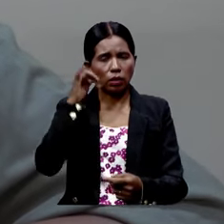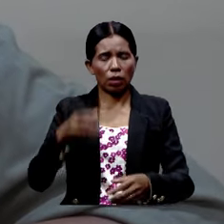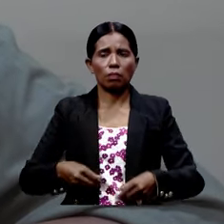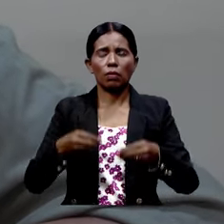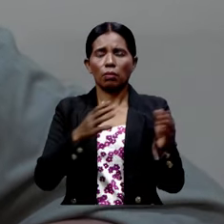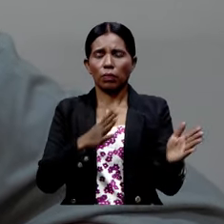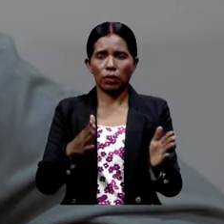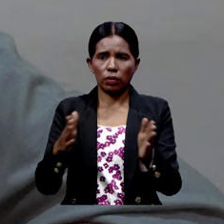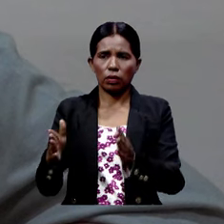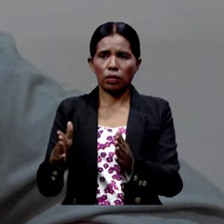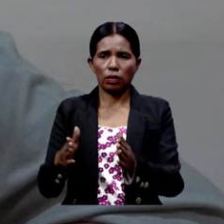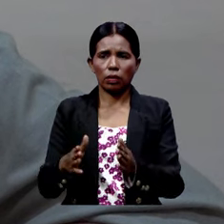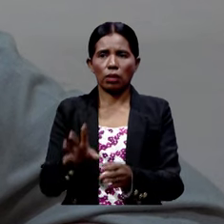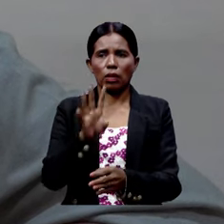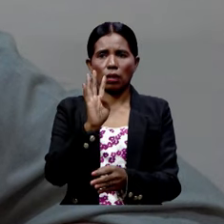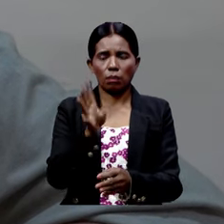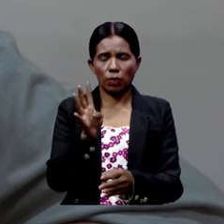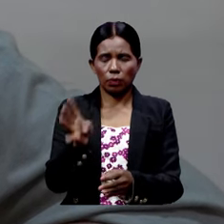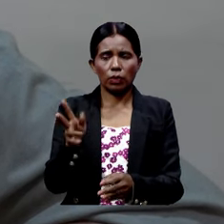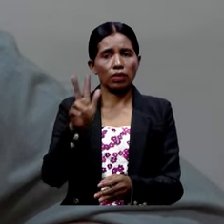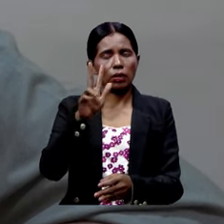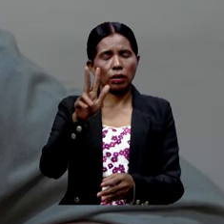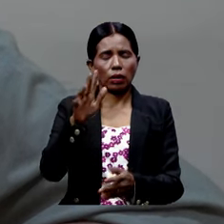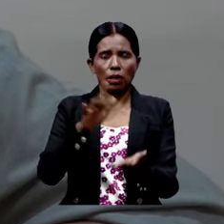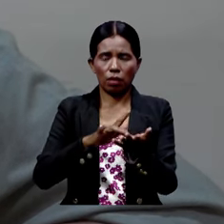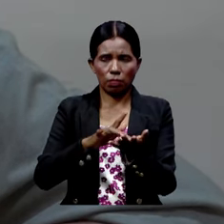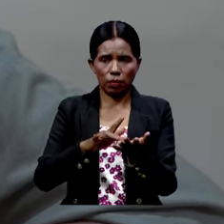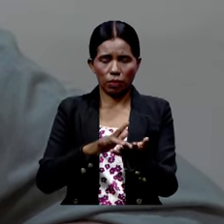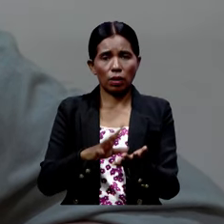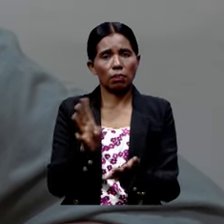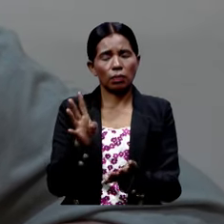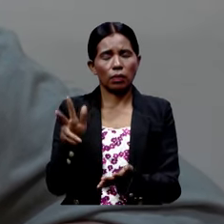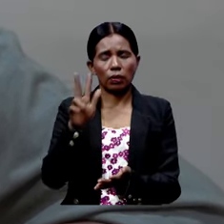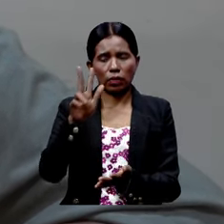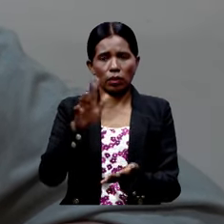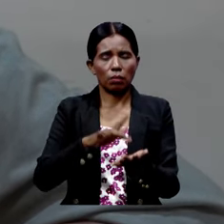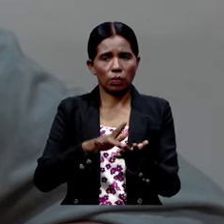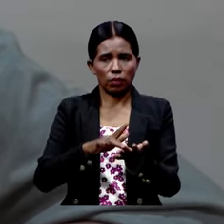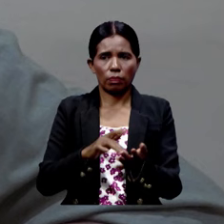prosesnya sekitar ada 43 item kisaran ada 43 macam obat